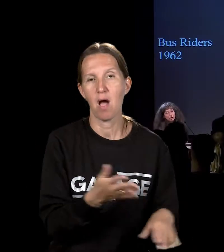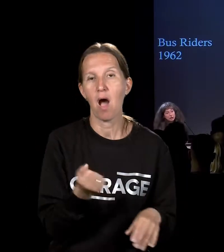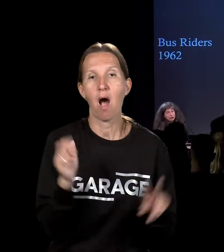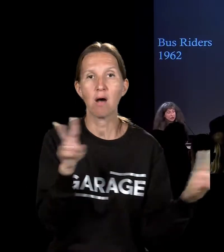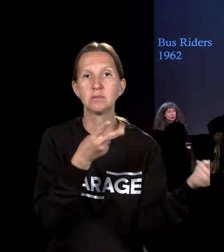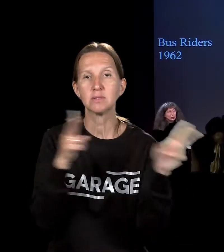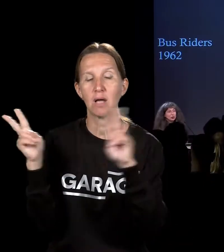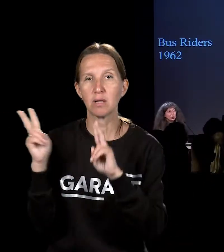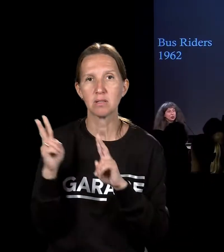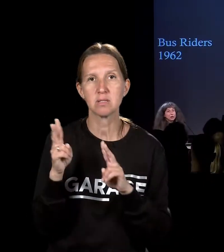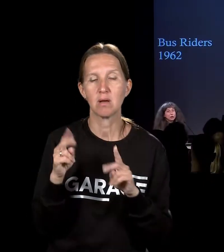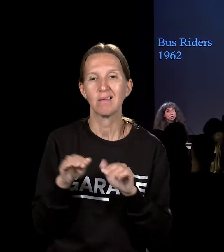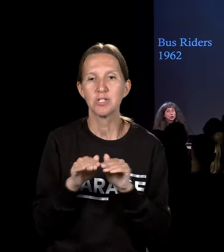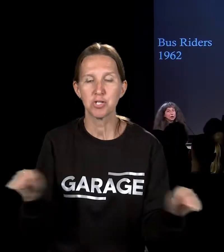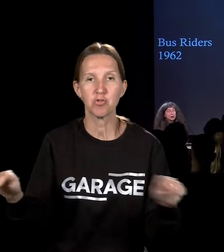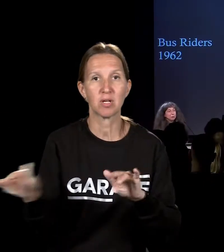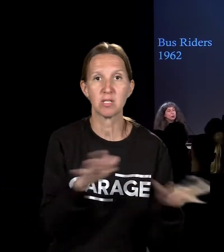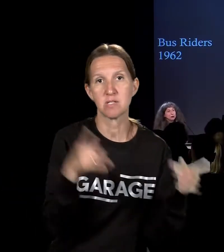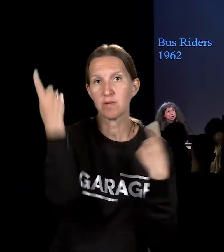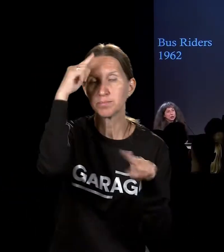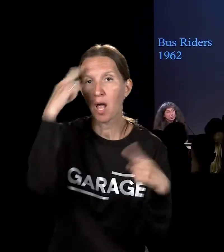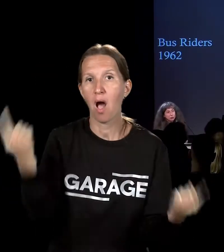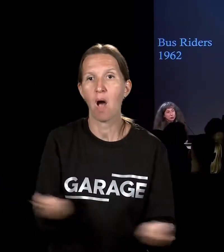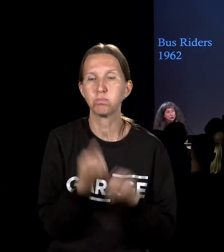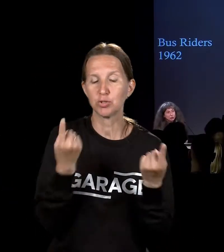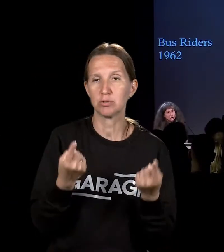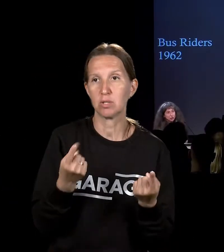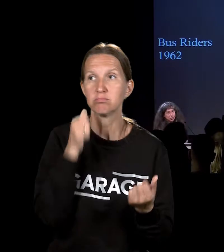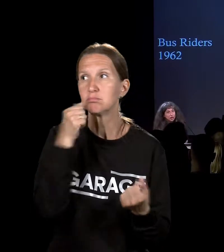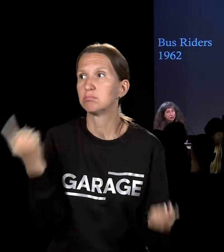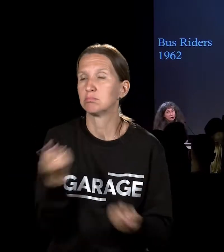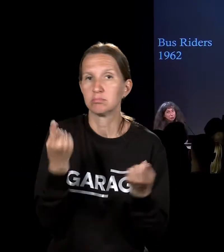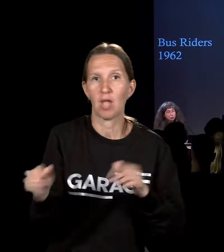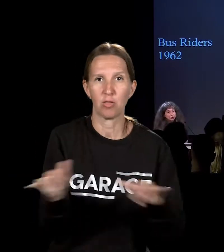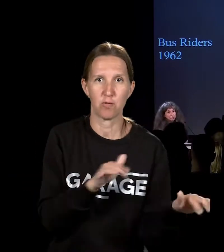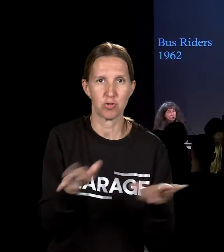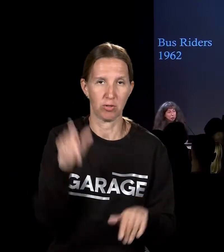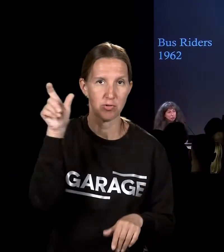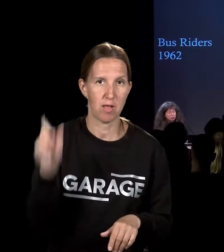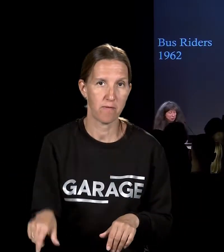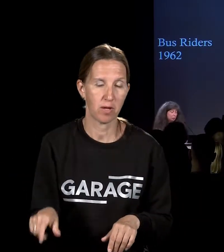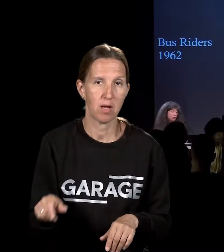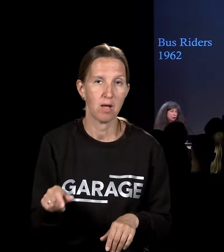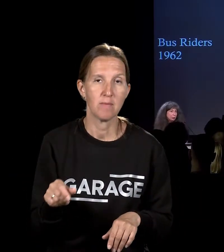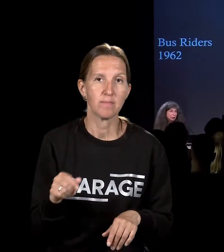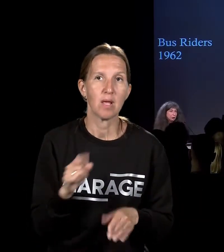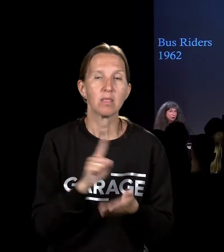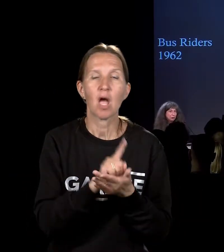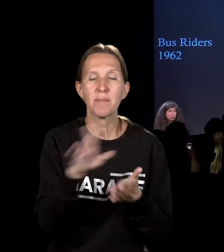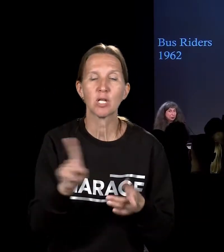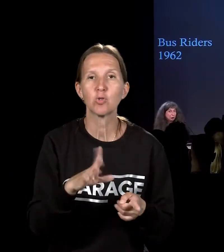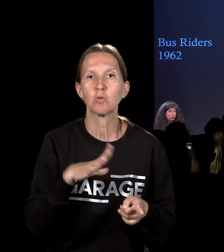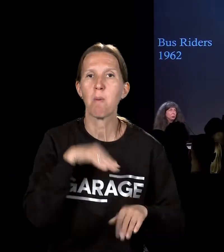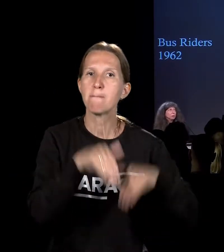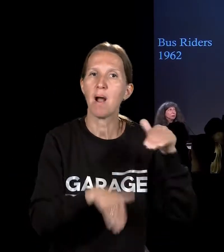танец, это некое сценическое действие, сочиняется из обыденных действий, из обыденных движений. Для того, чтобы получился балет,